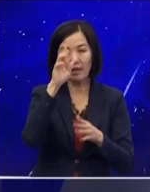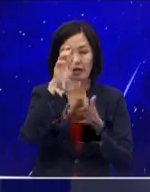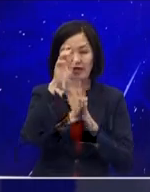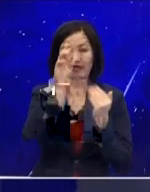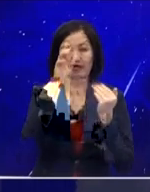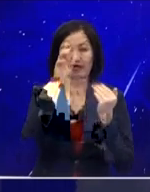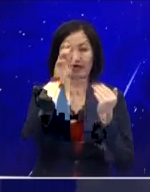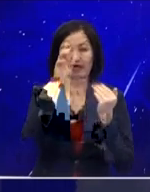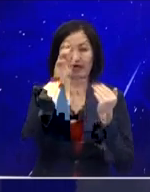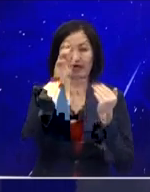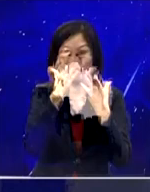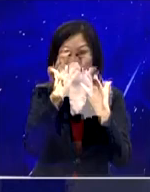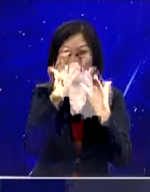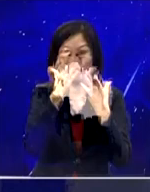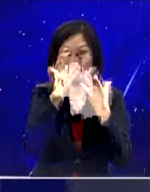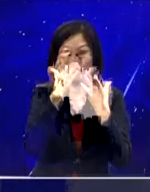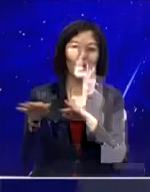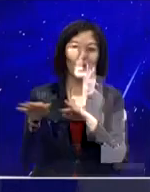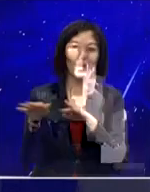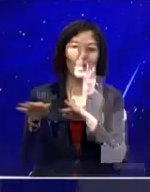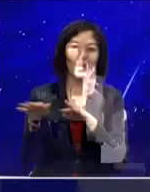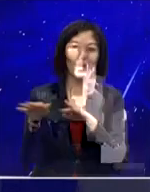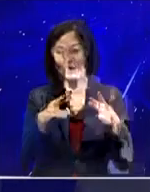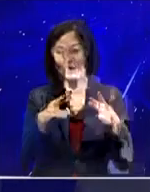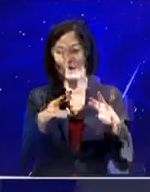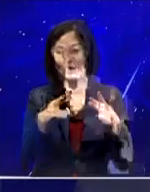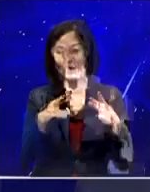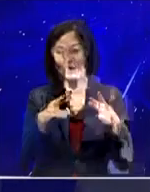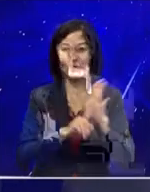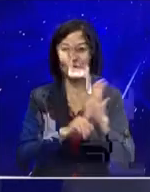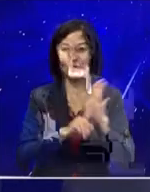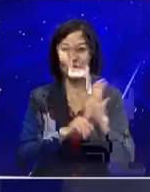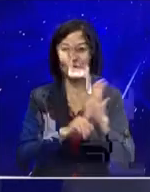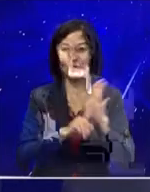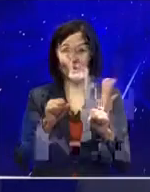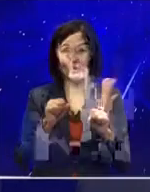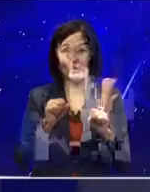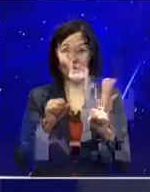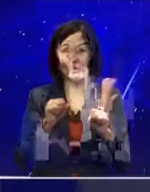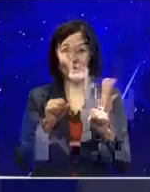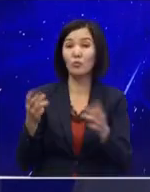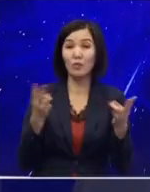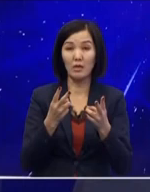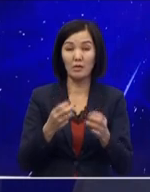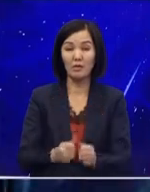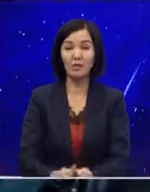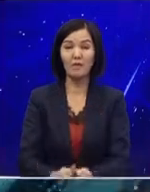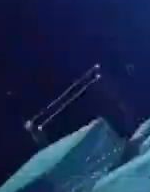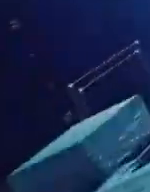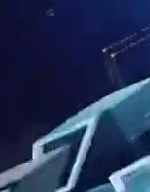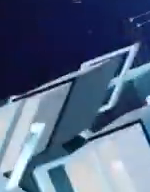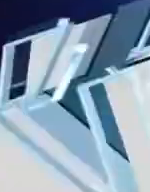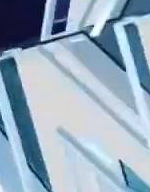біздің халық қазір кішкене босансып кетті де, тойлар, мынандай қоғамдық жиналыстар көбейіп кетті.